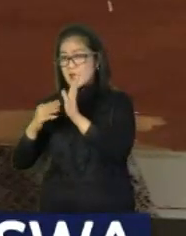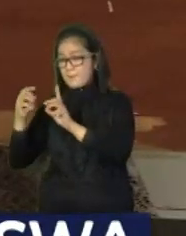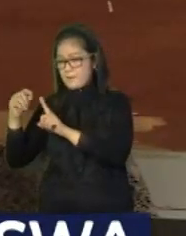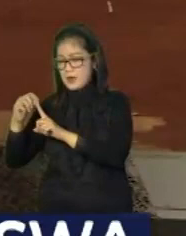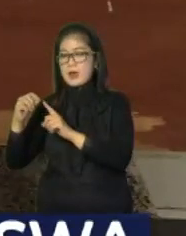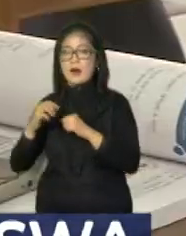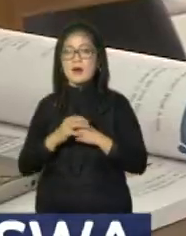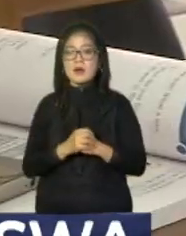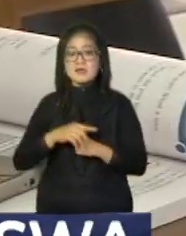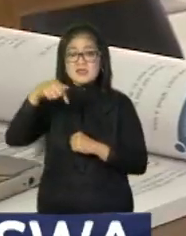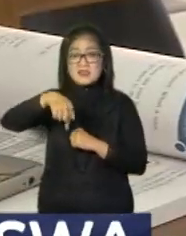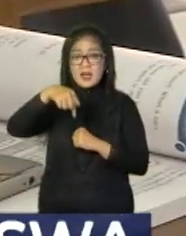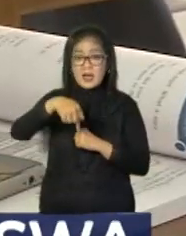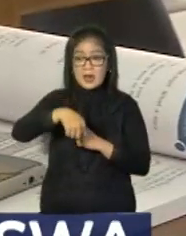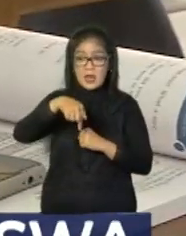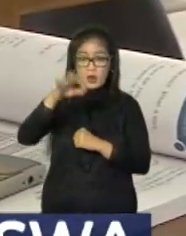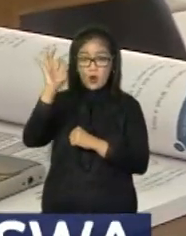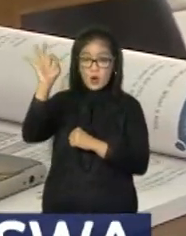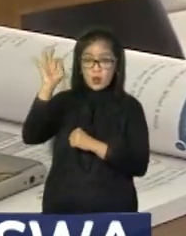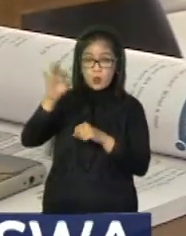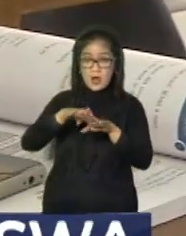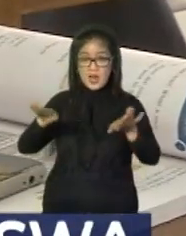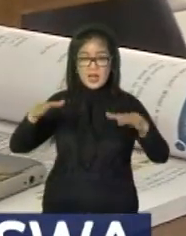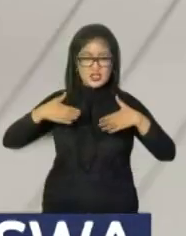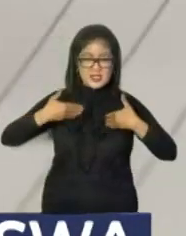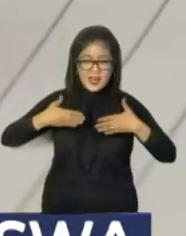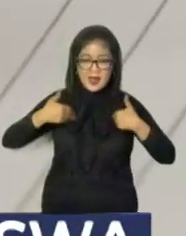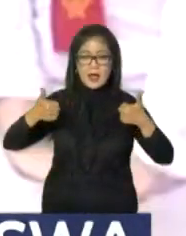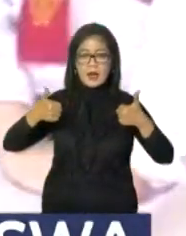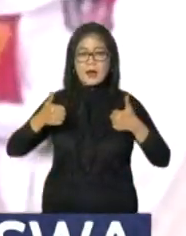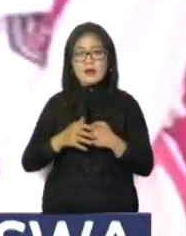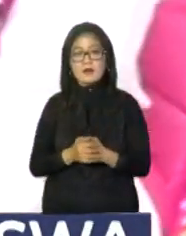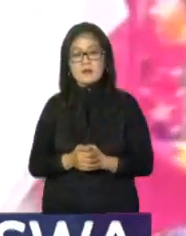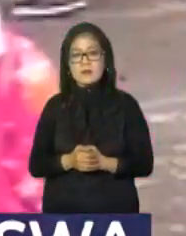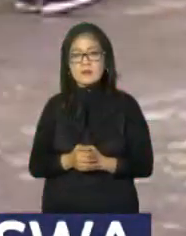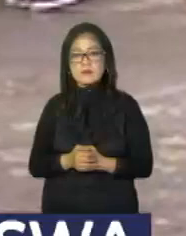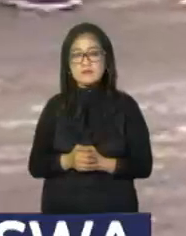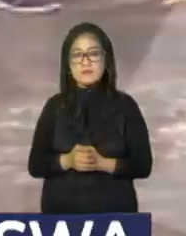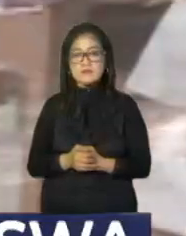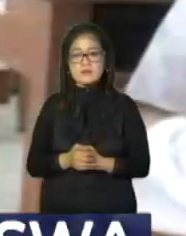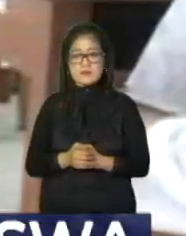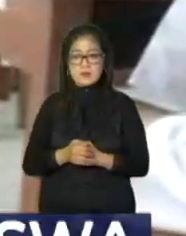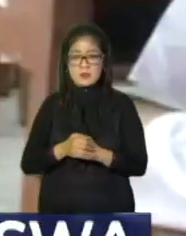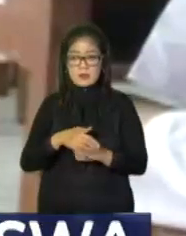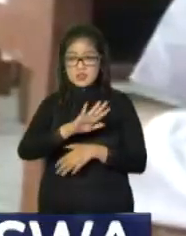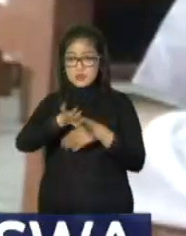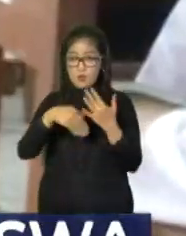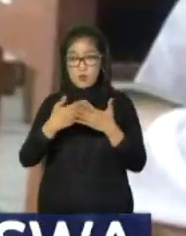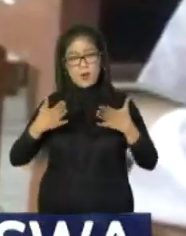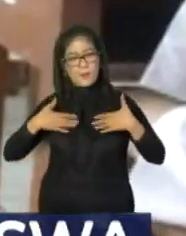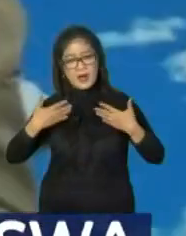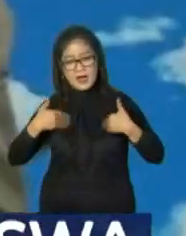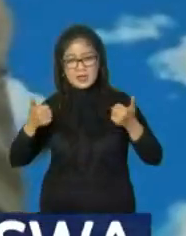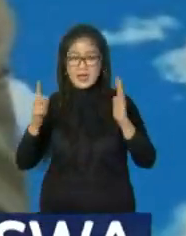Kebijakan ini pun disambut gembira orang tua, siswa, dan guru. Di balik euforia dimulainya pembelajaran tatap muka,